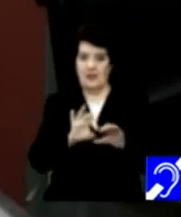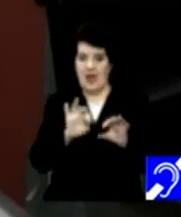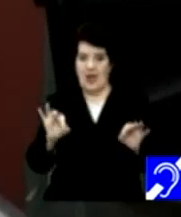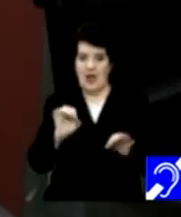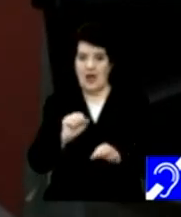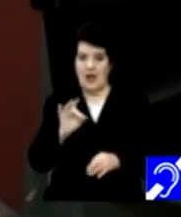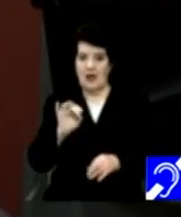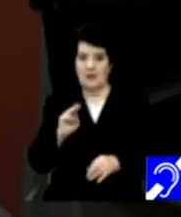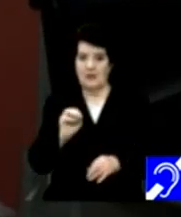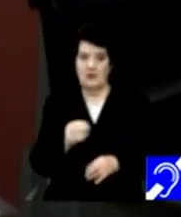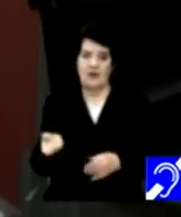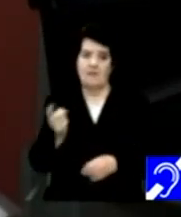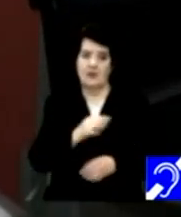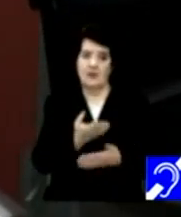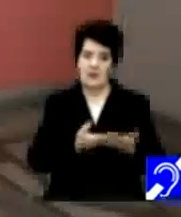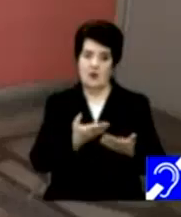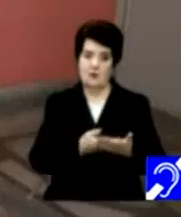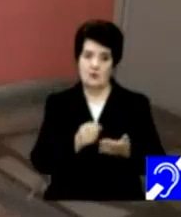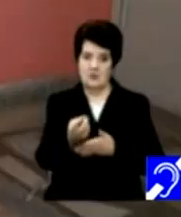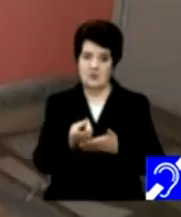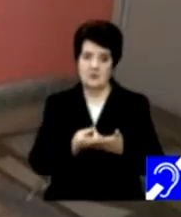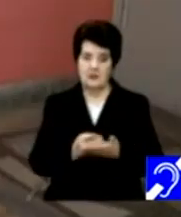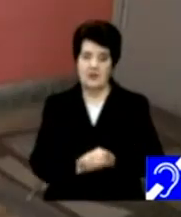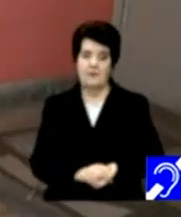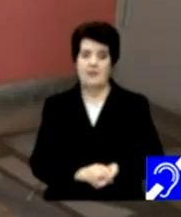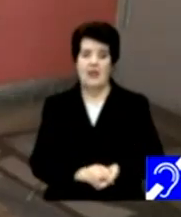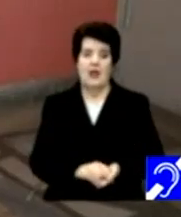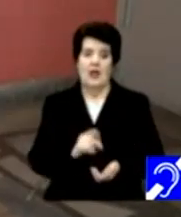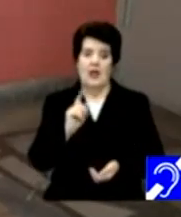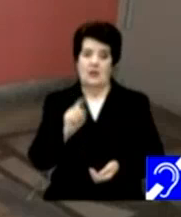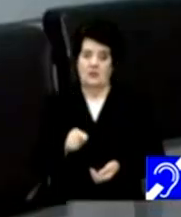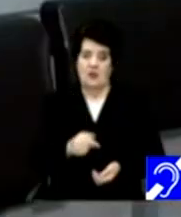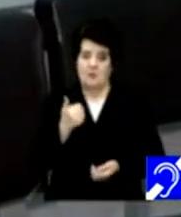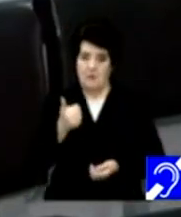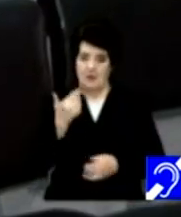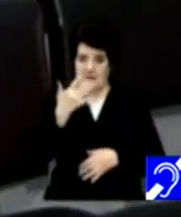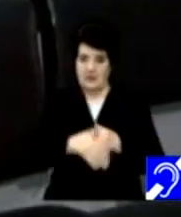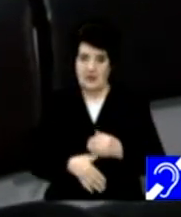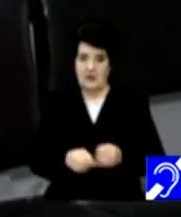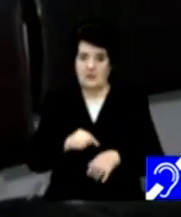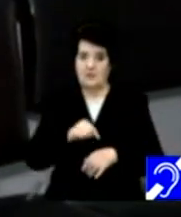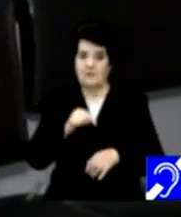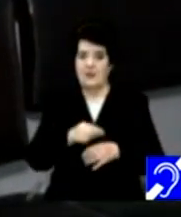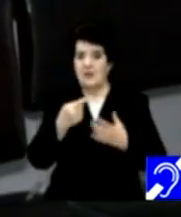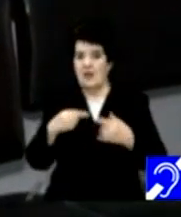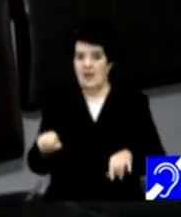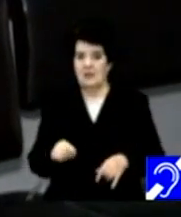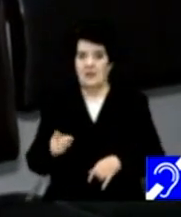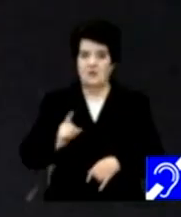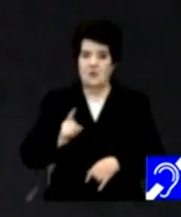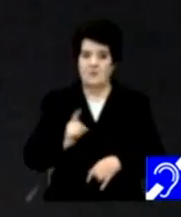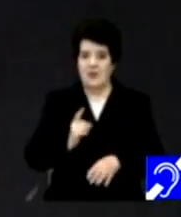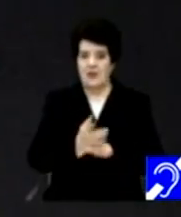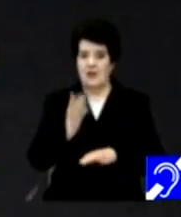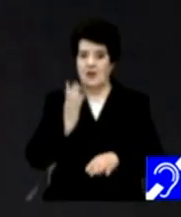măsâm treu și am venit la consultație, trebuie să mă interneze. Suferința femeii este cel mai bine înțeleasă de celelalte paciente care își așteptau